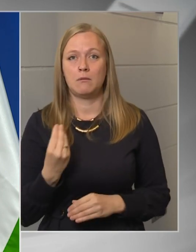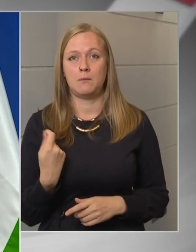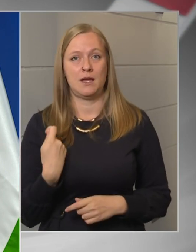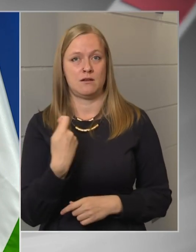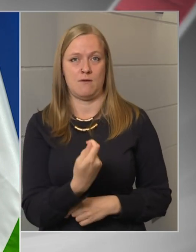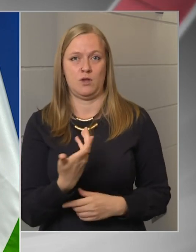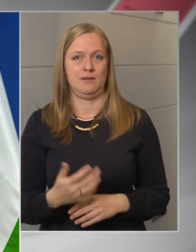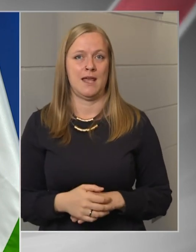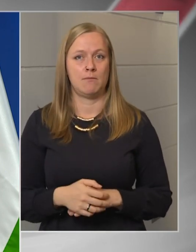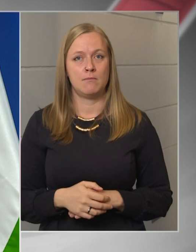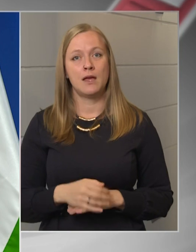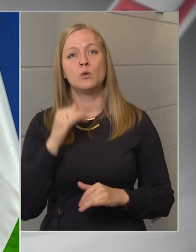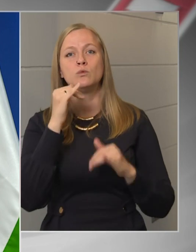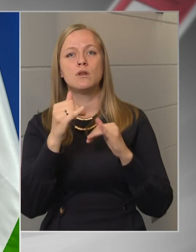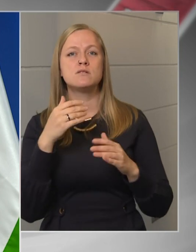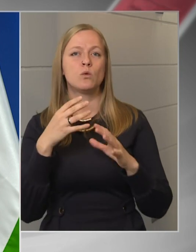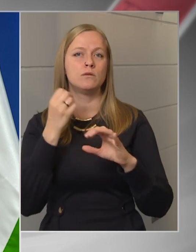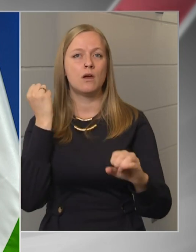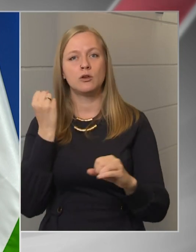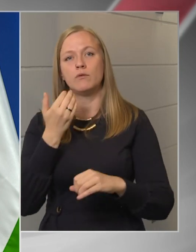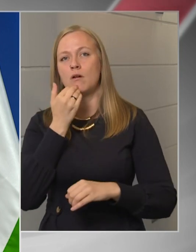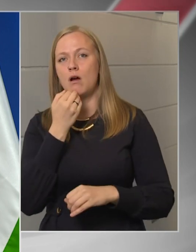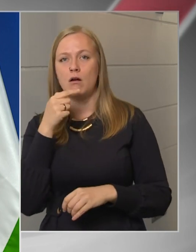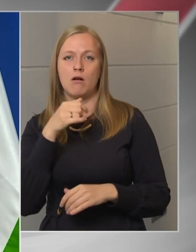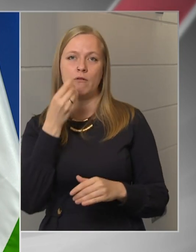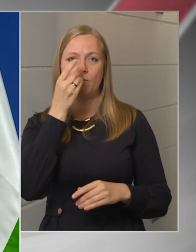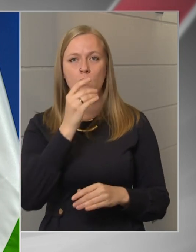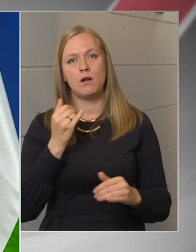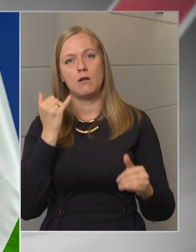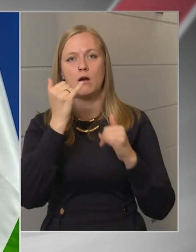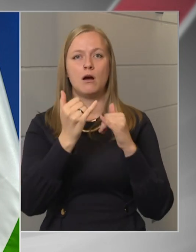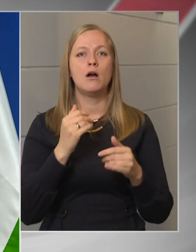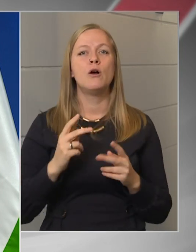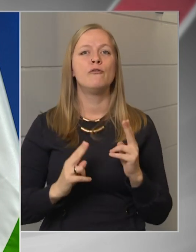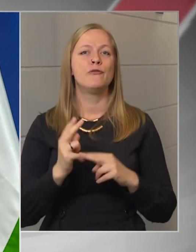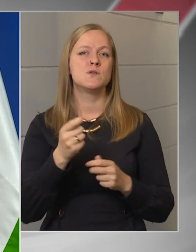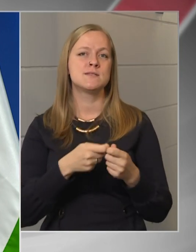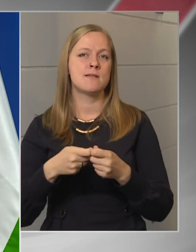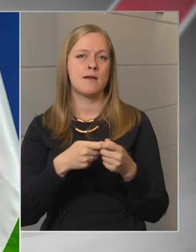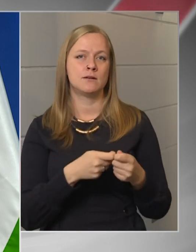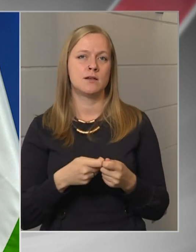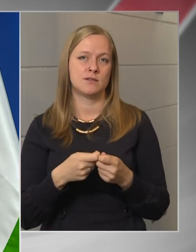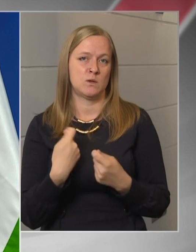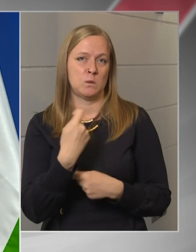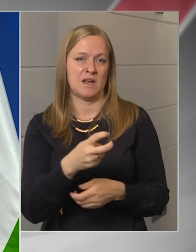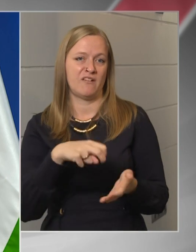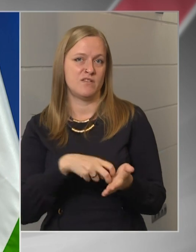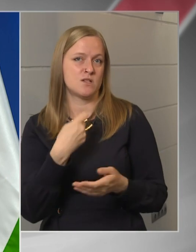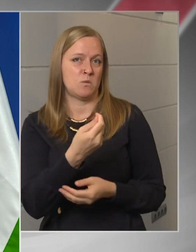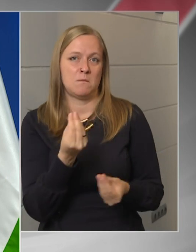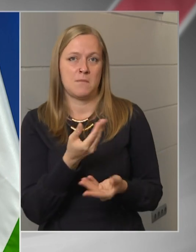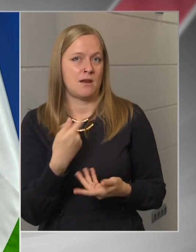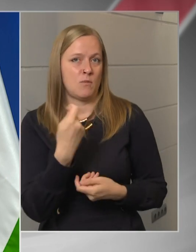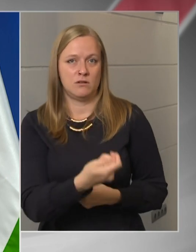adták meg az egyébként utazónagykövetként utazni szándékozó főszerkesztőnek a vízumot a belépéshez.